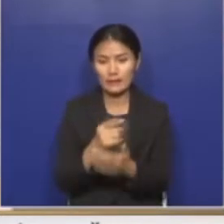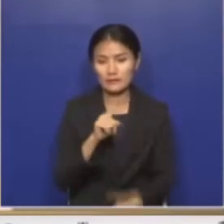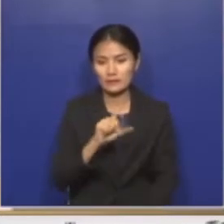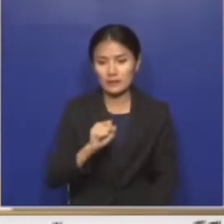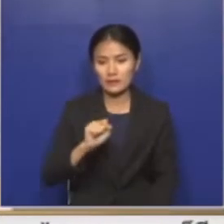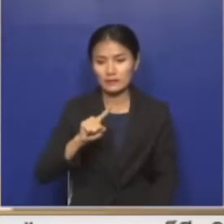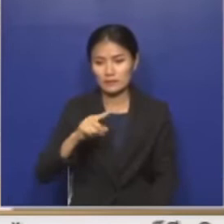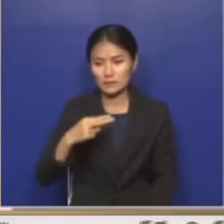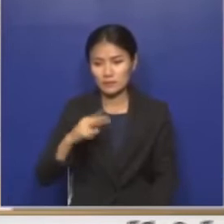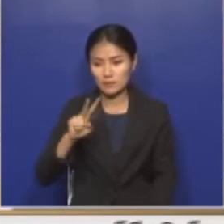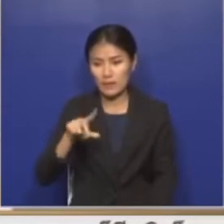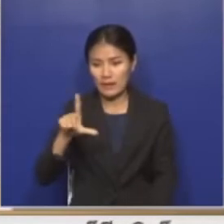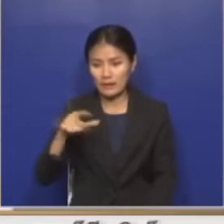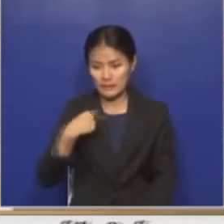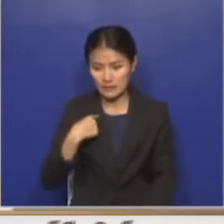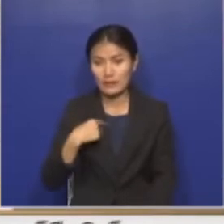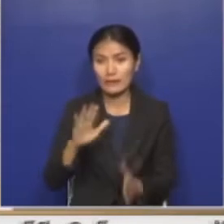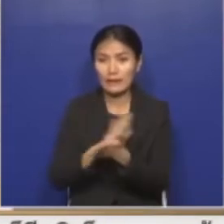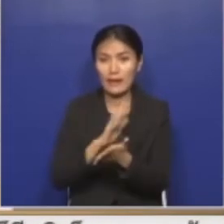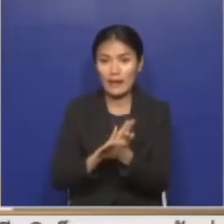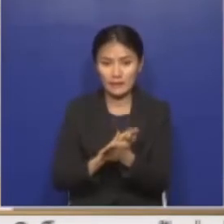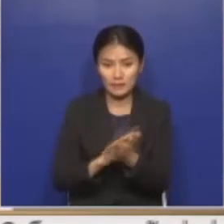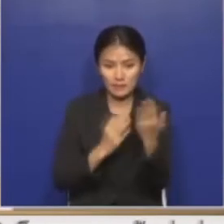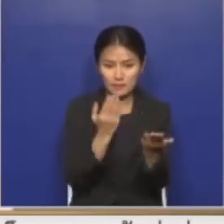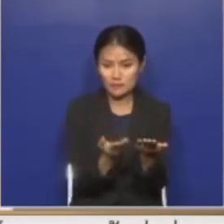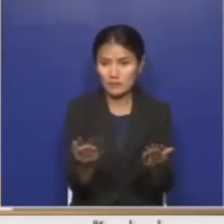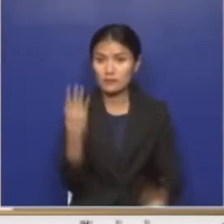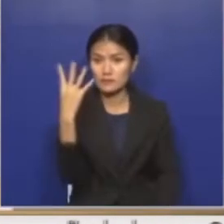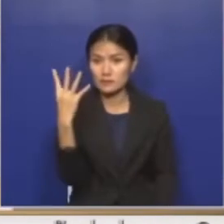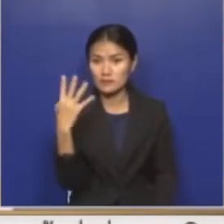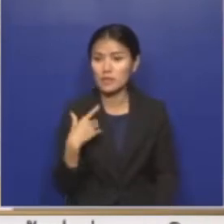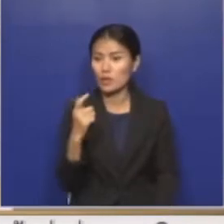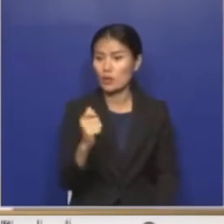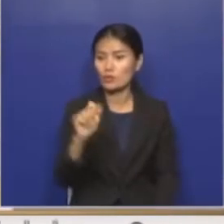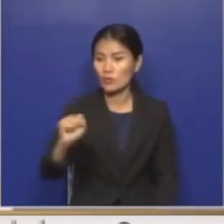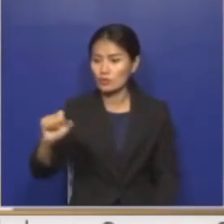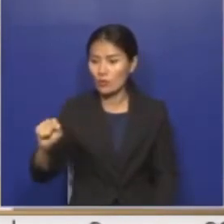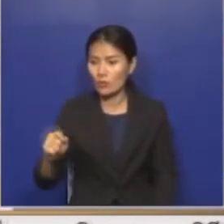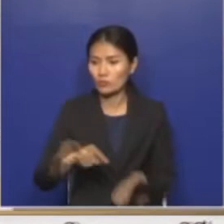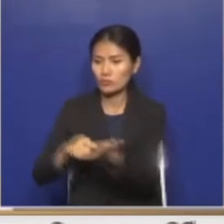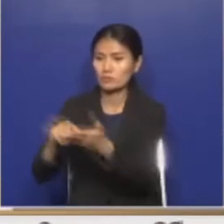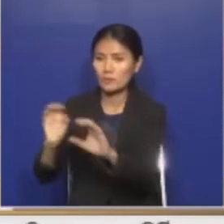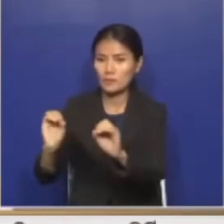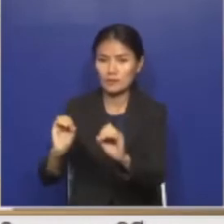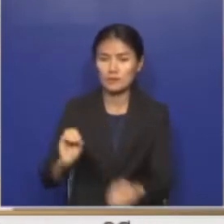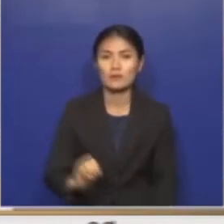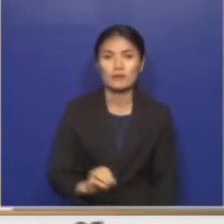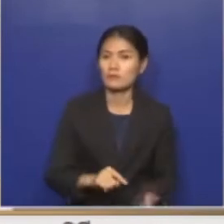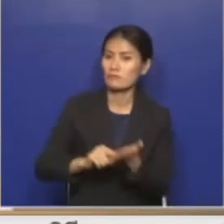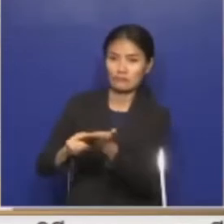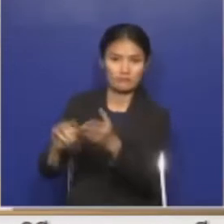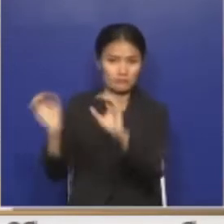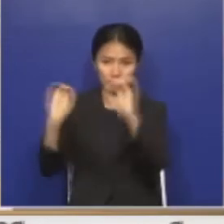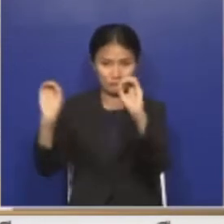เพียงสีหน้าก็อาจไม่ผ่านอสส.ไม่ผ่านสำนักงานในการสูงสุดเลยแล้วมีผลทำ